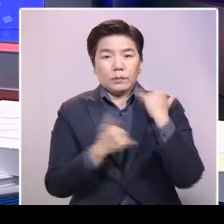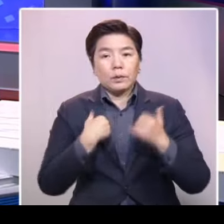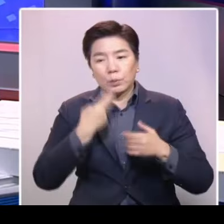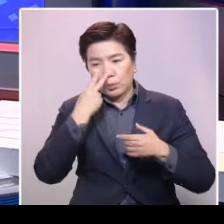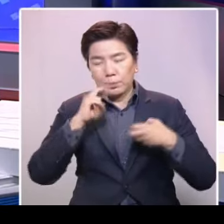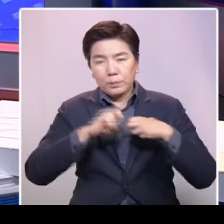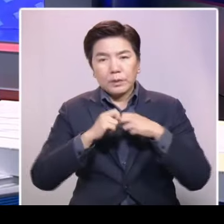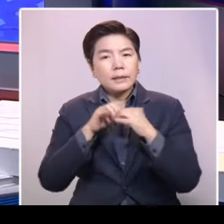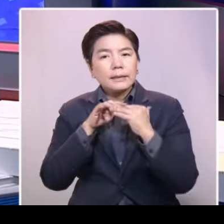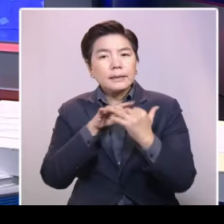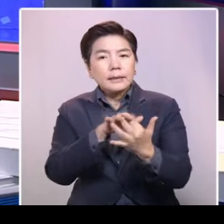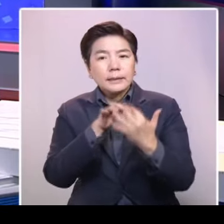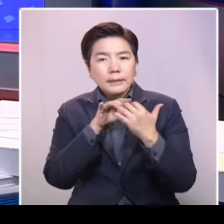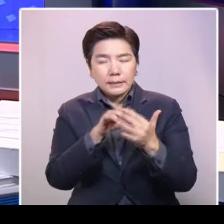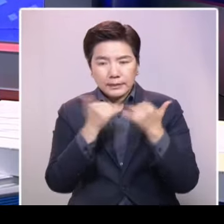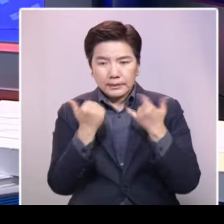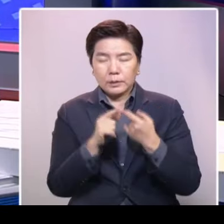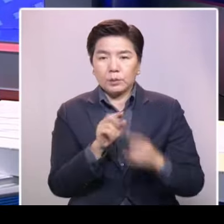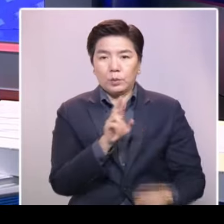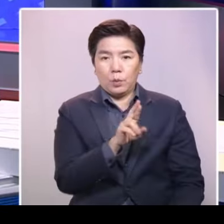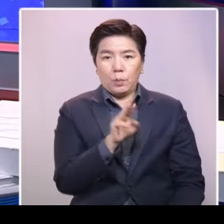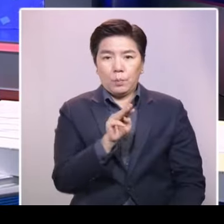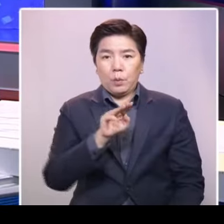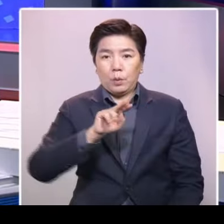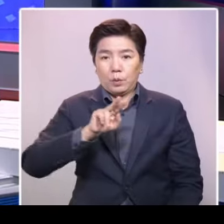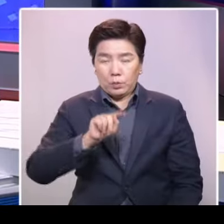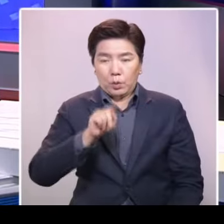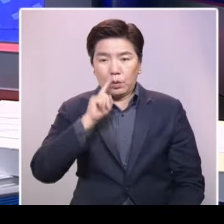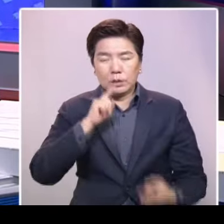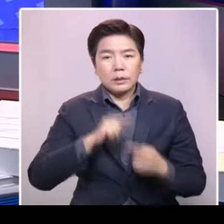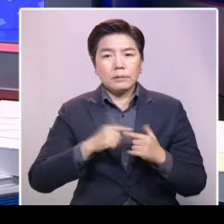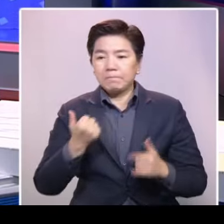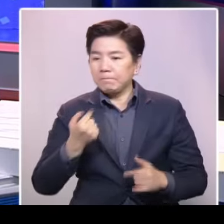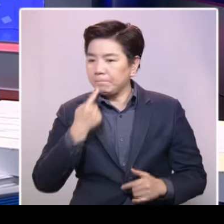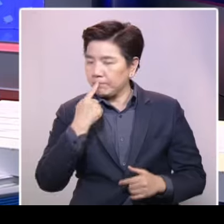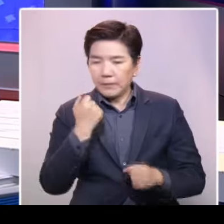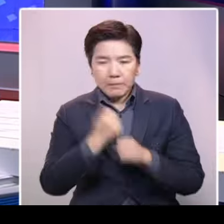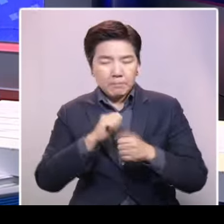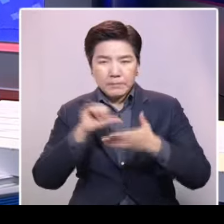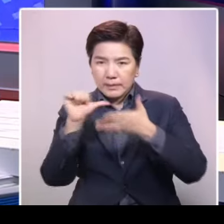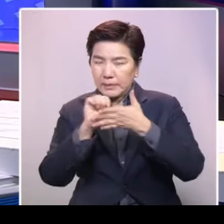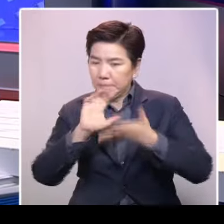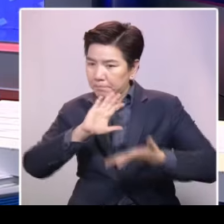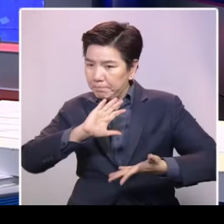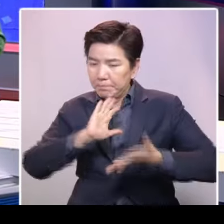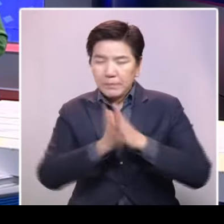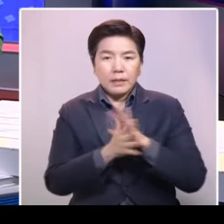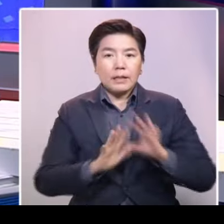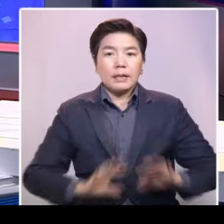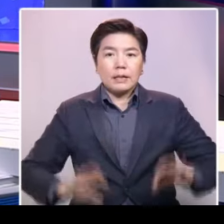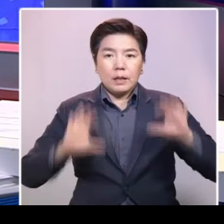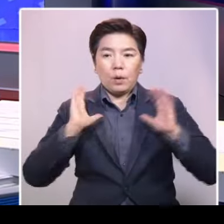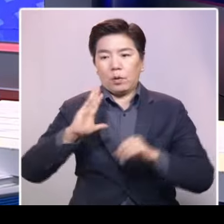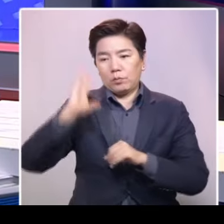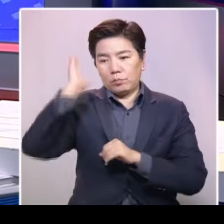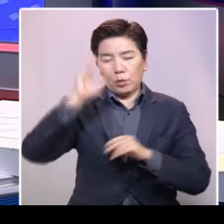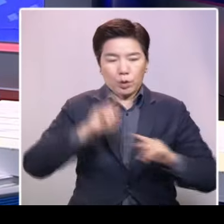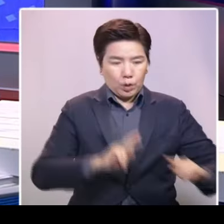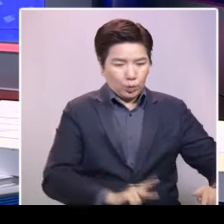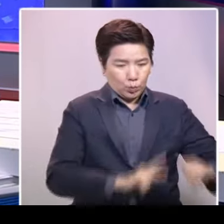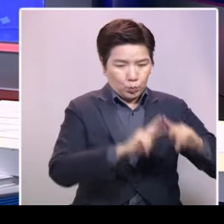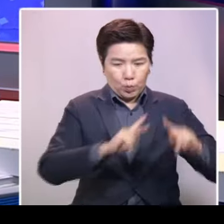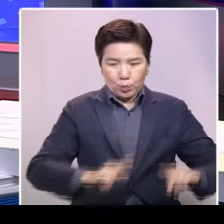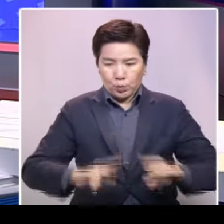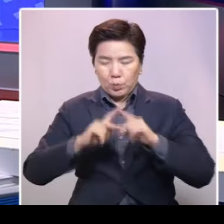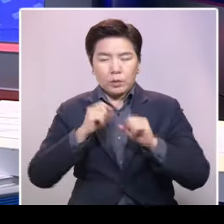มาดูเรื่องการสื่อสารกันบ้างค่ะที่ทางรัฐมนตรีจิราภรณ์ลุยเลยค่ะพลิกโฉมพีภาครัฐระดมทัพโฆษกกระทรวงสื่อ